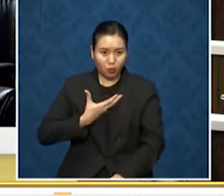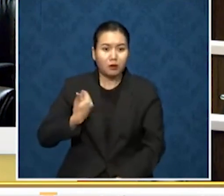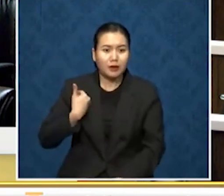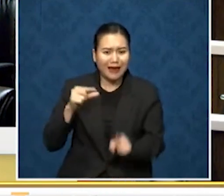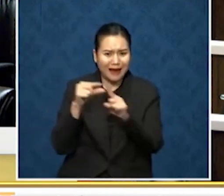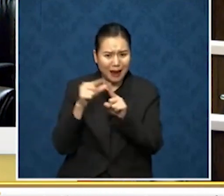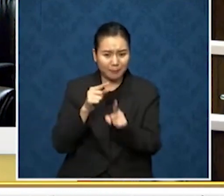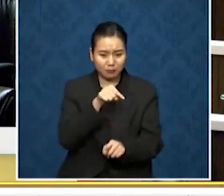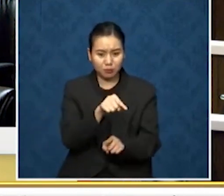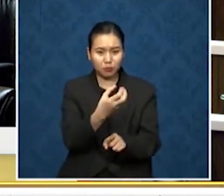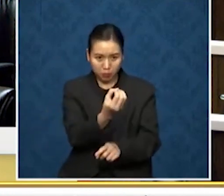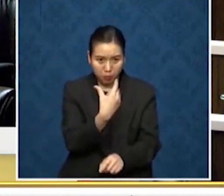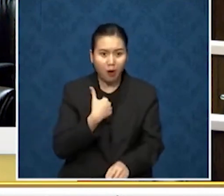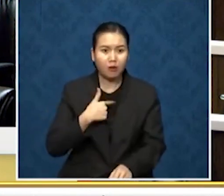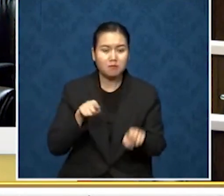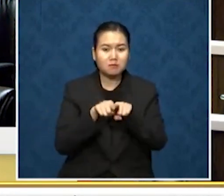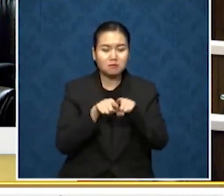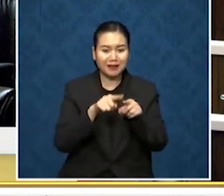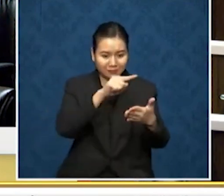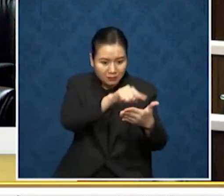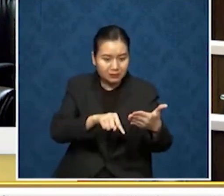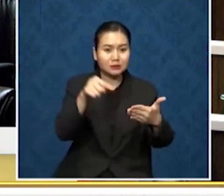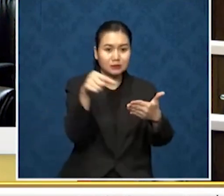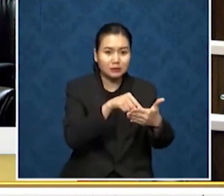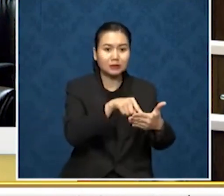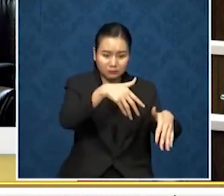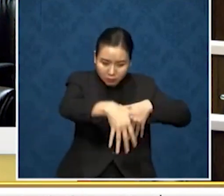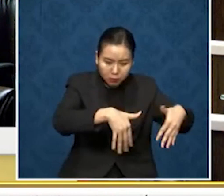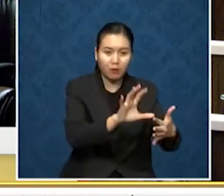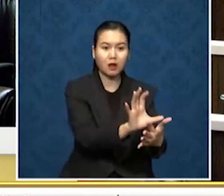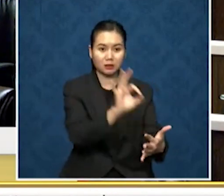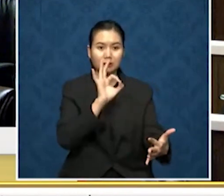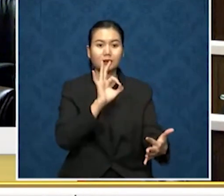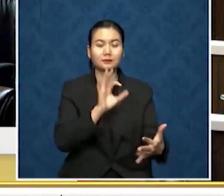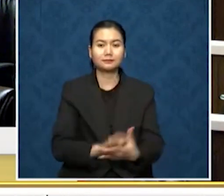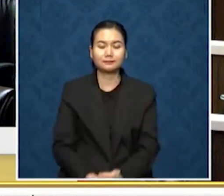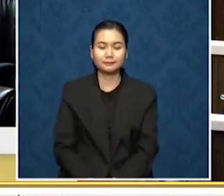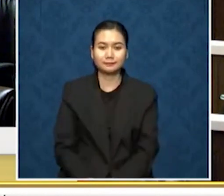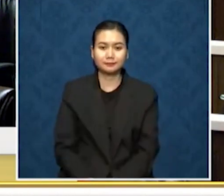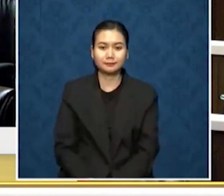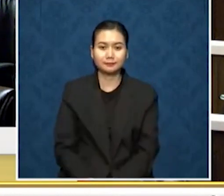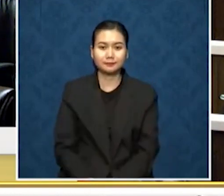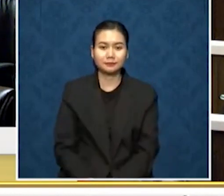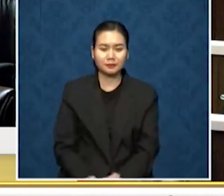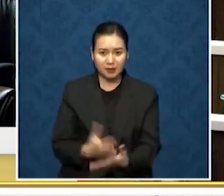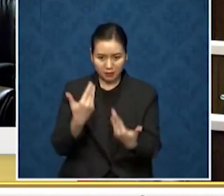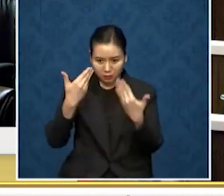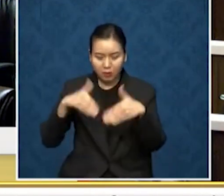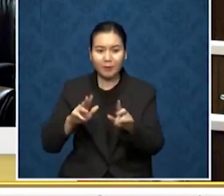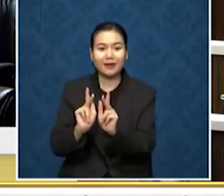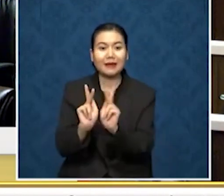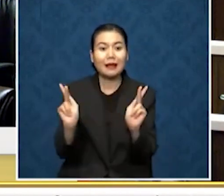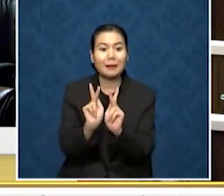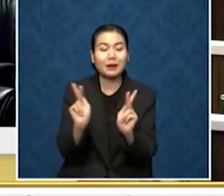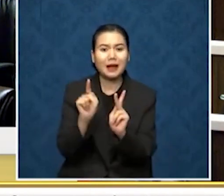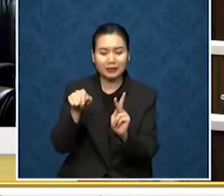คำพูดแบบนี้มาจากคนที่มาจากการเลือกโดยราษฎรประเด็นถัดมาครับว่าด้วยกรรมการที่มี